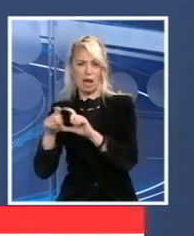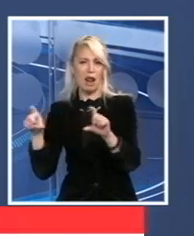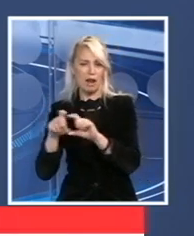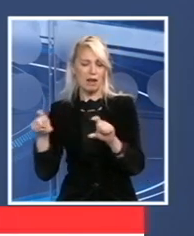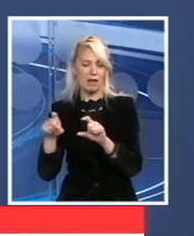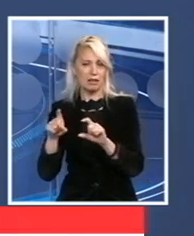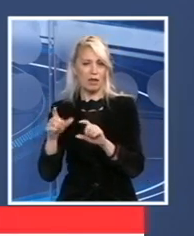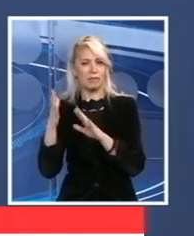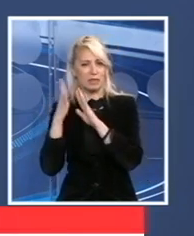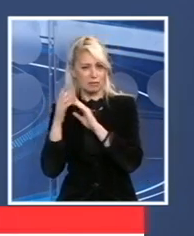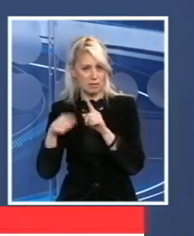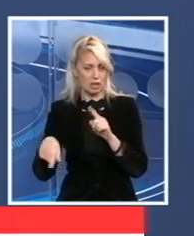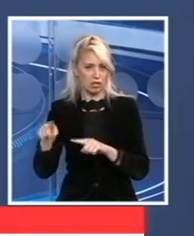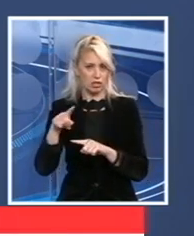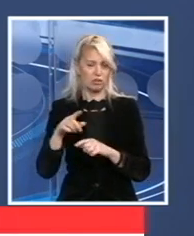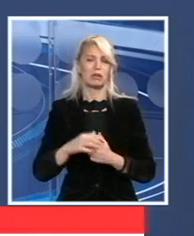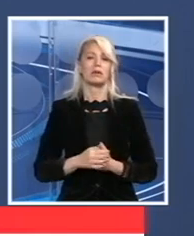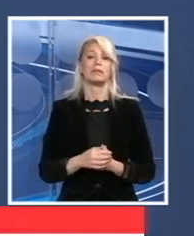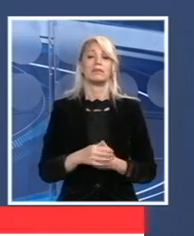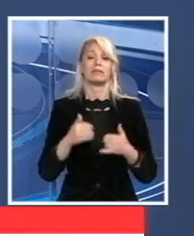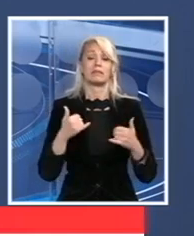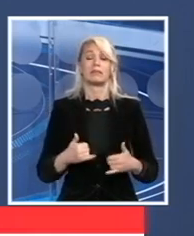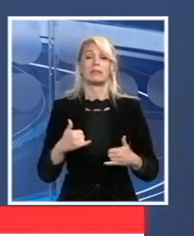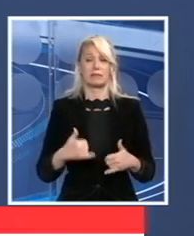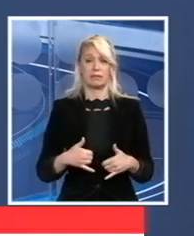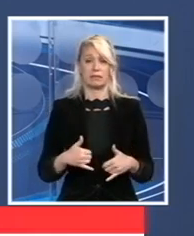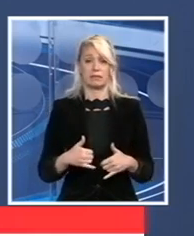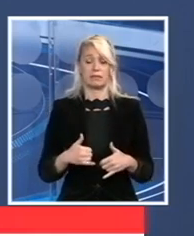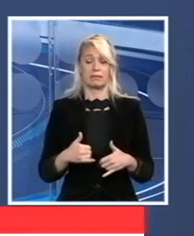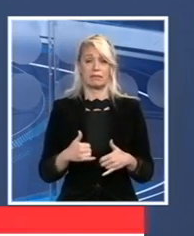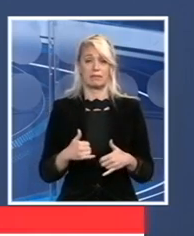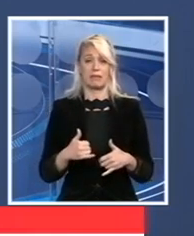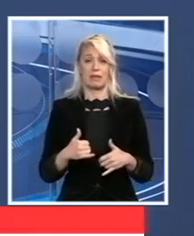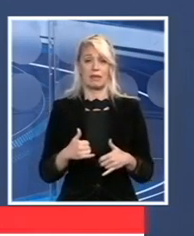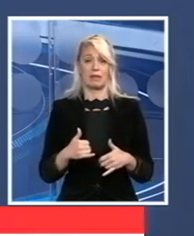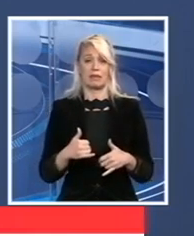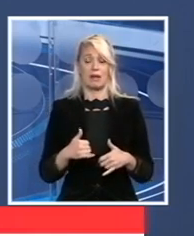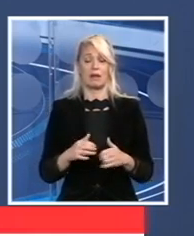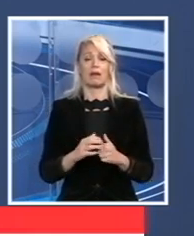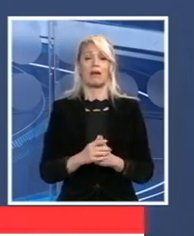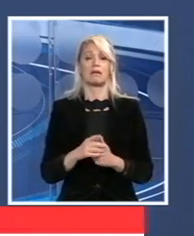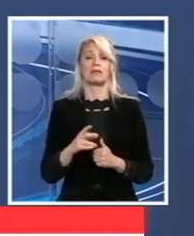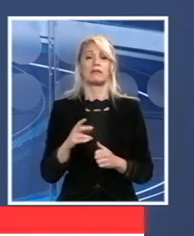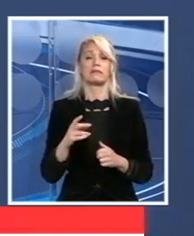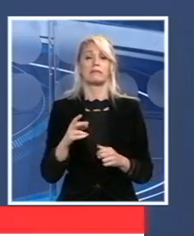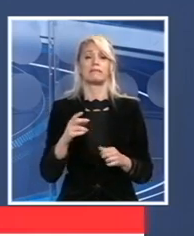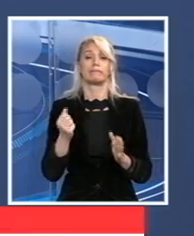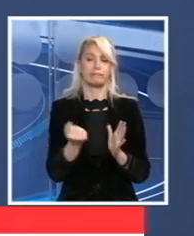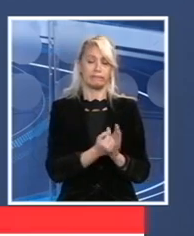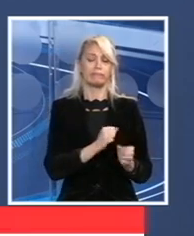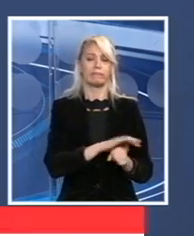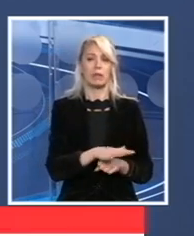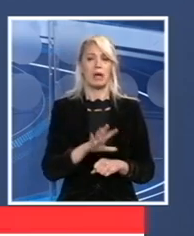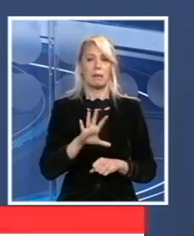za smeštaj korisnika, na današnji dan ovaj virus je potvrđen kod